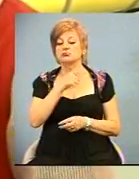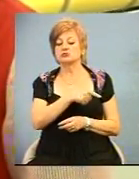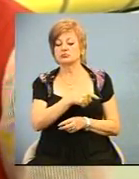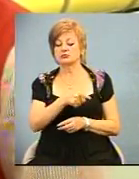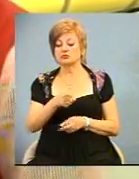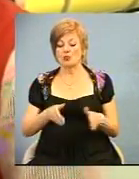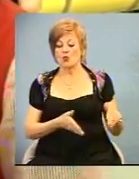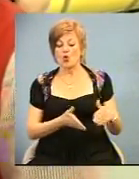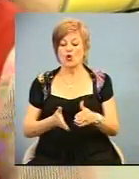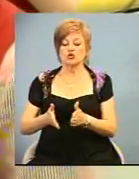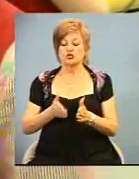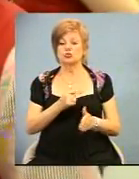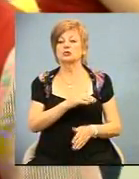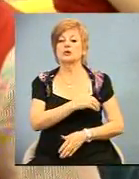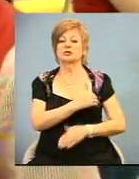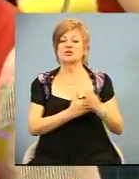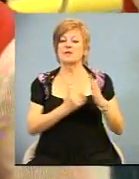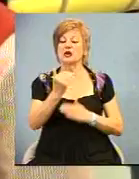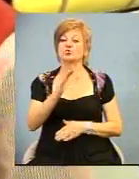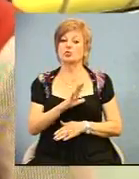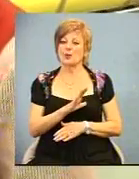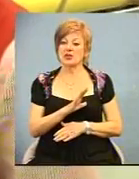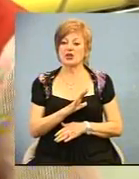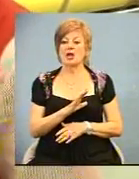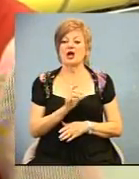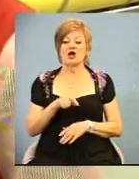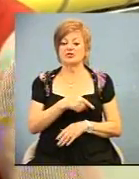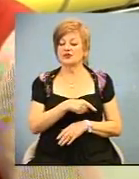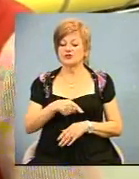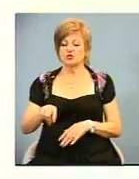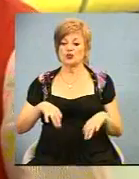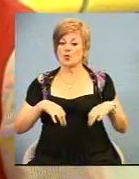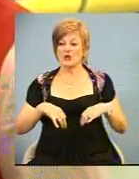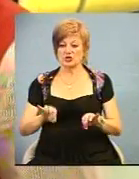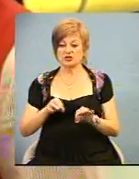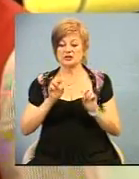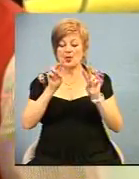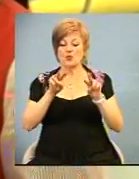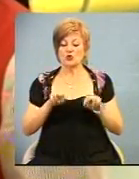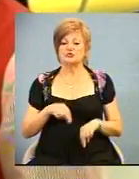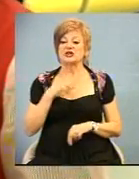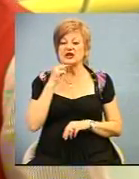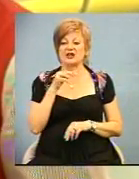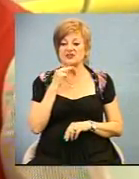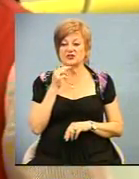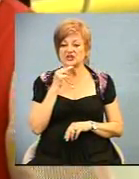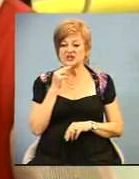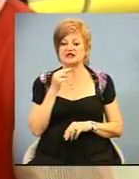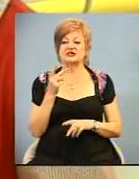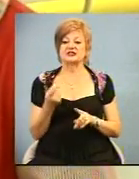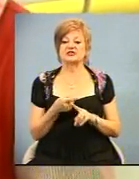весь маршрут, какая температура была в машине на протяжении всего движения этого транспорта. Просматриваем очень внимательно